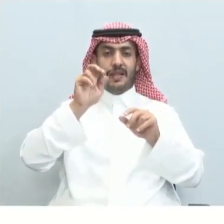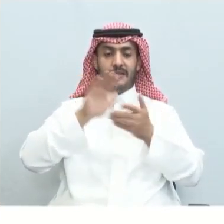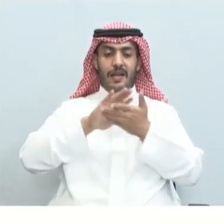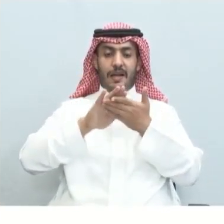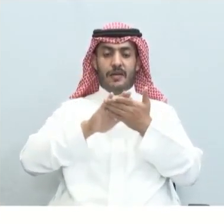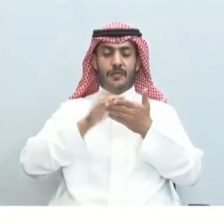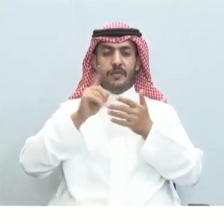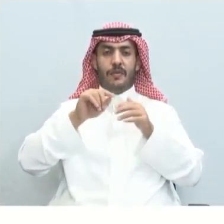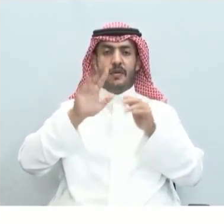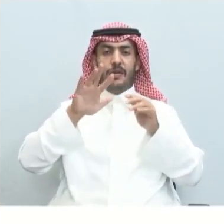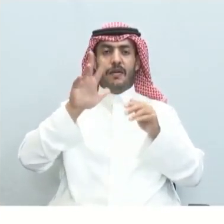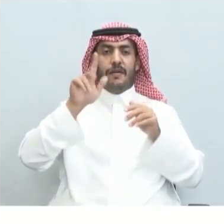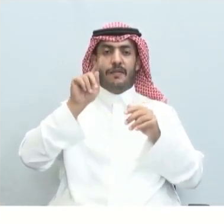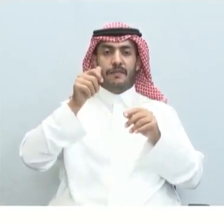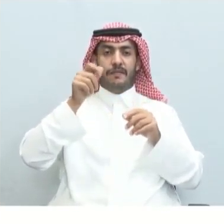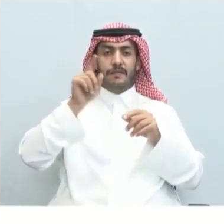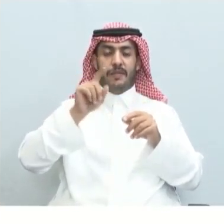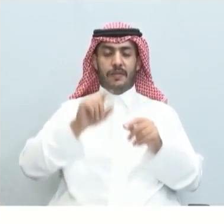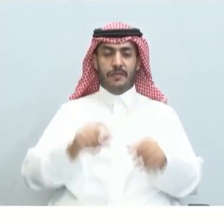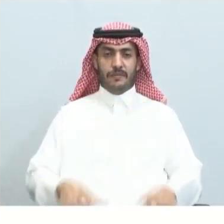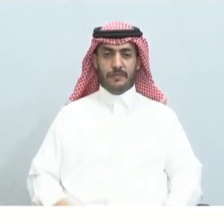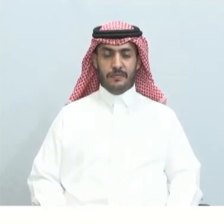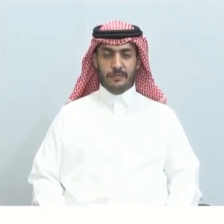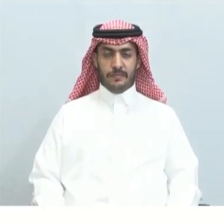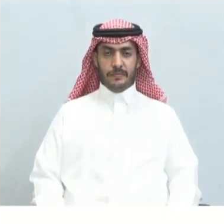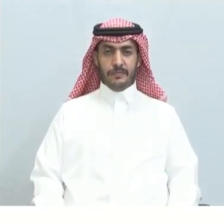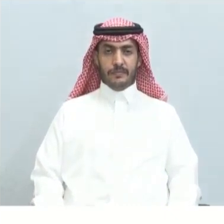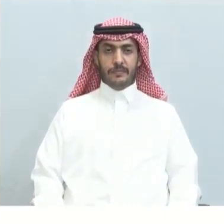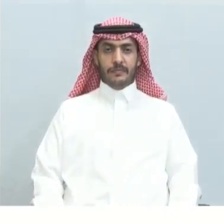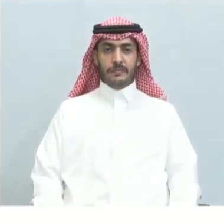الارض وايضا في الفضاء